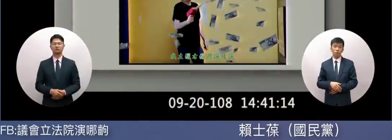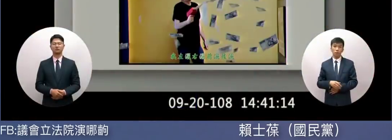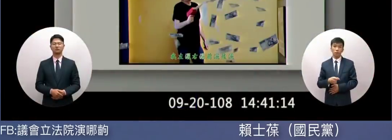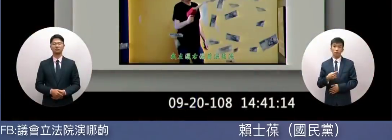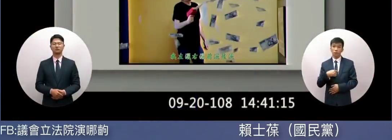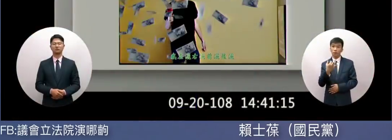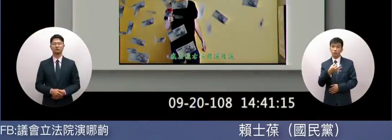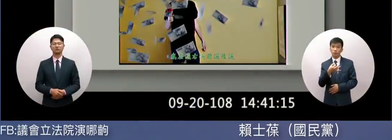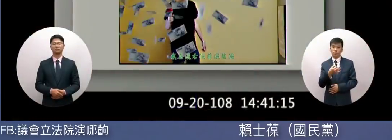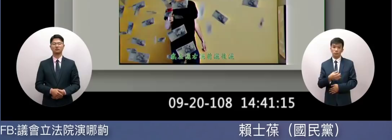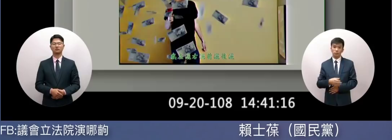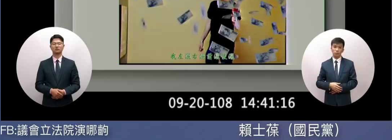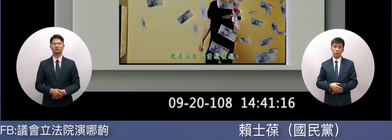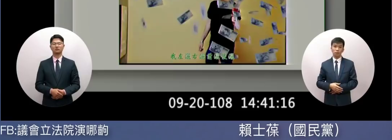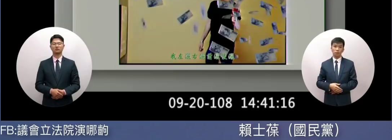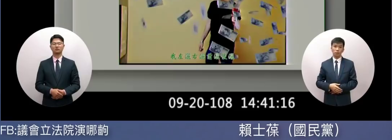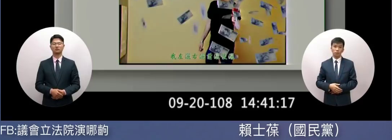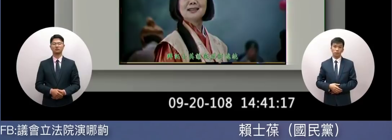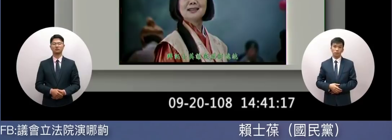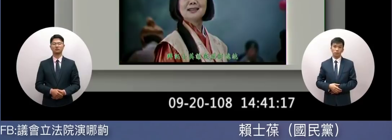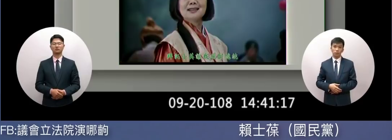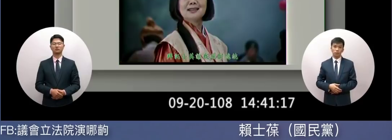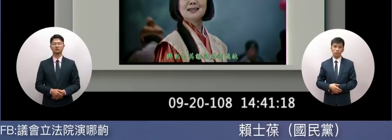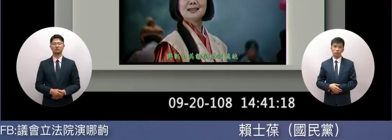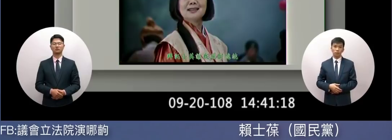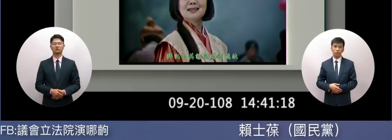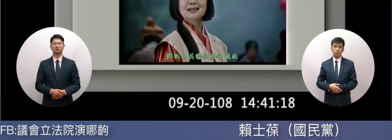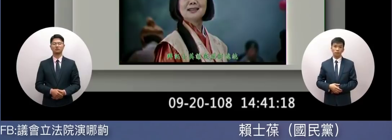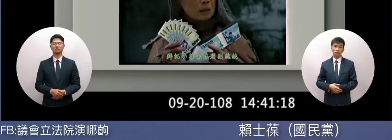撒右撒，前撒后撒，拜托